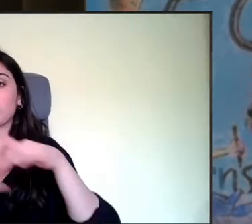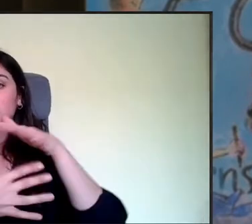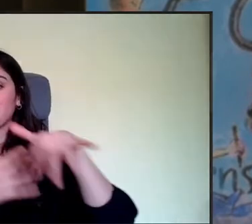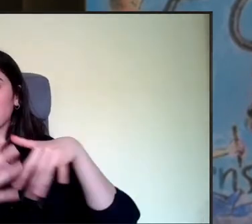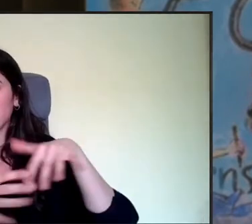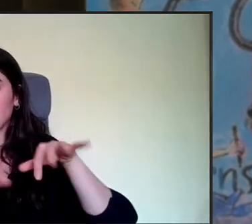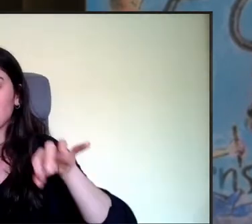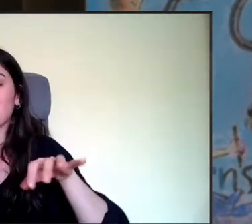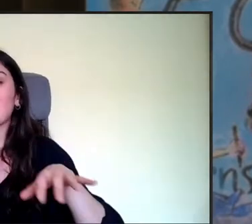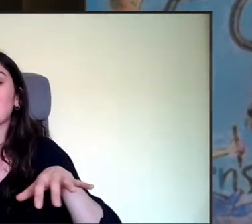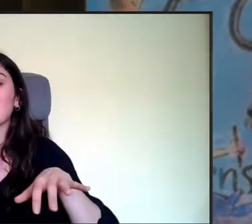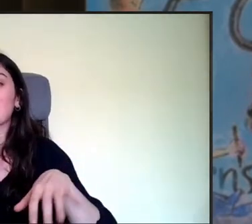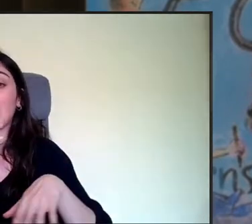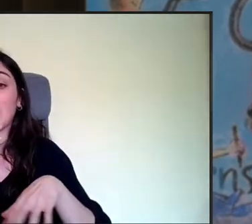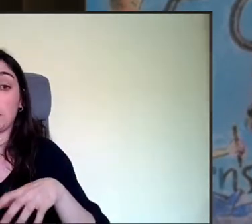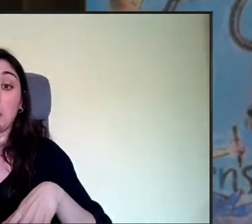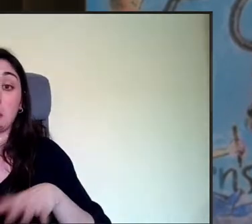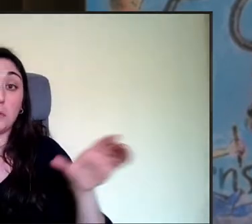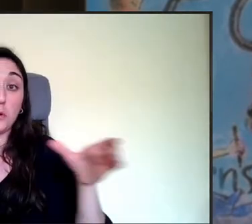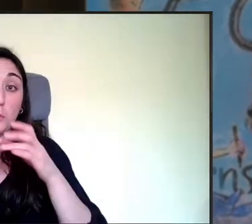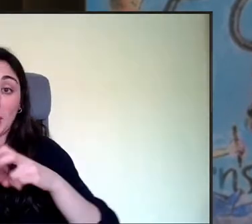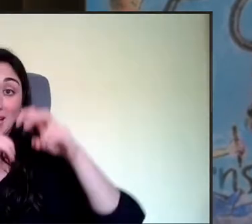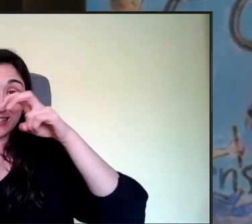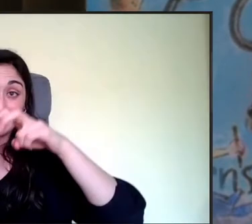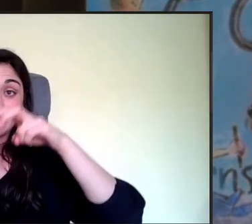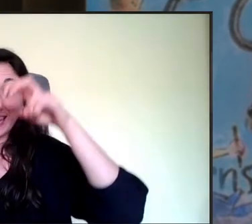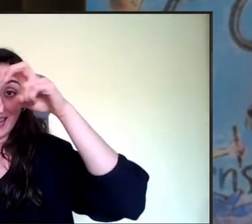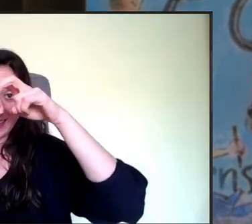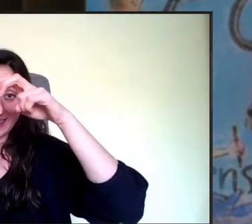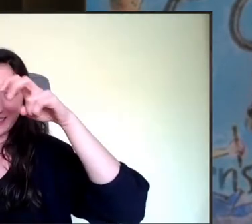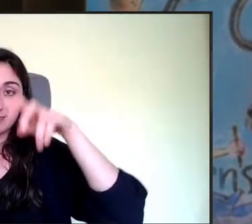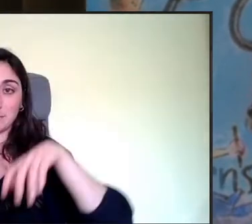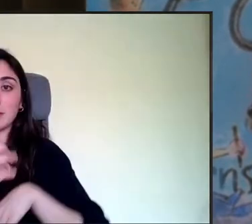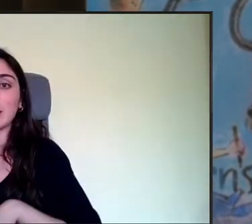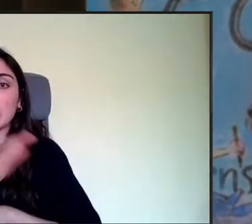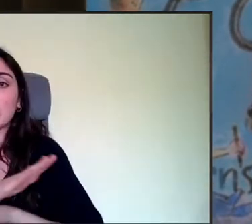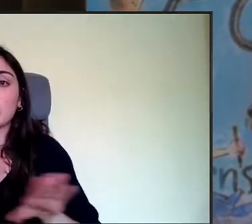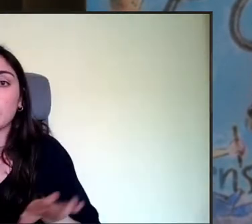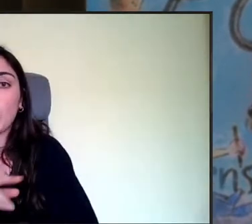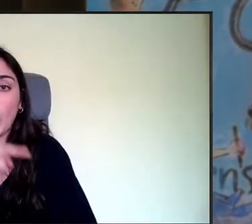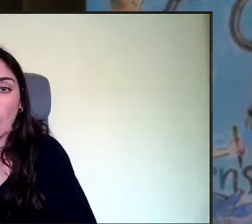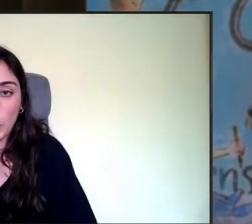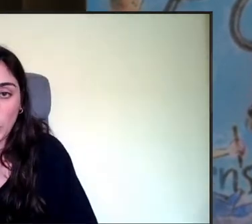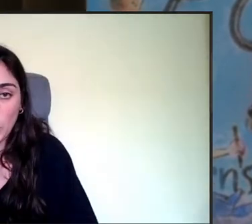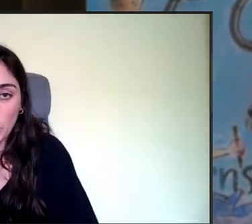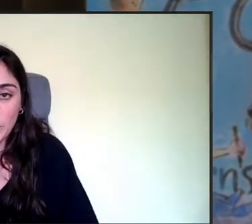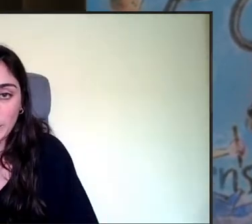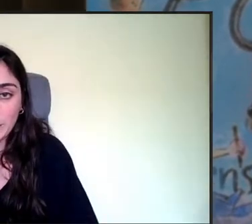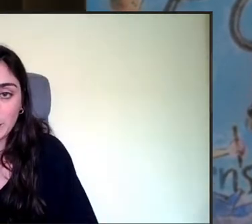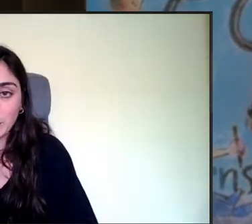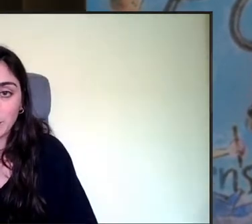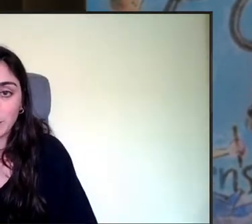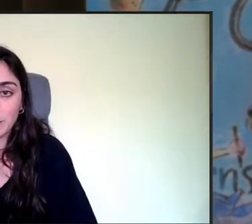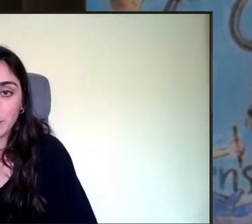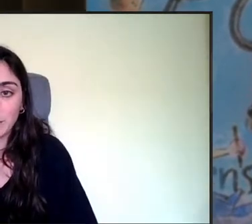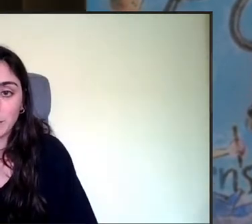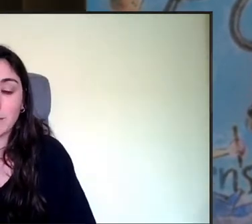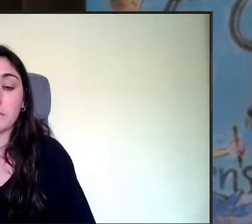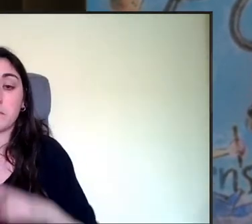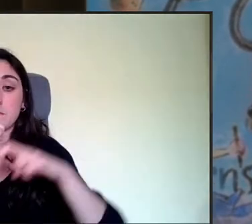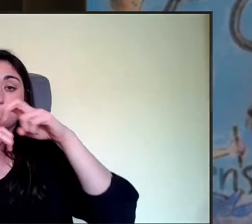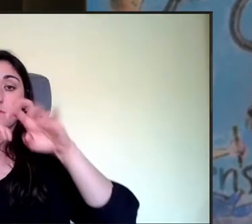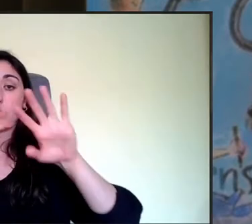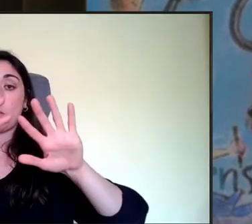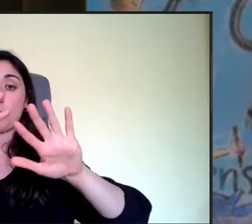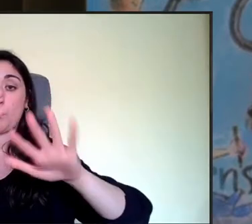colles castelleres, mentre només van ser de nois, no van poder superar els 8 pisos d'alçada. Ara que les colles castelleres